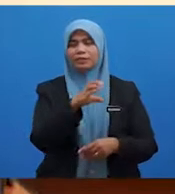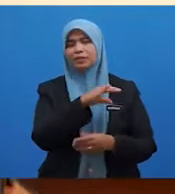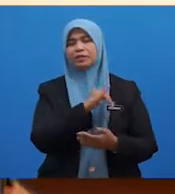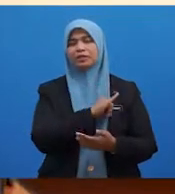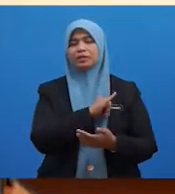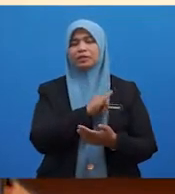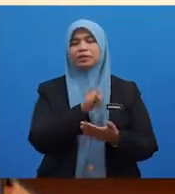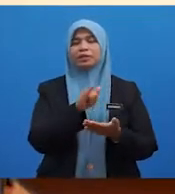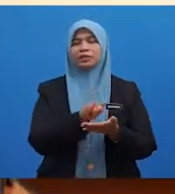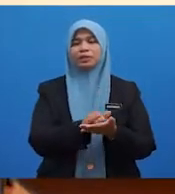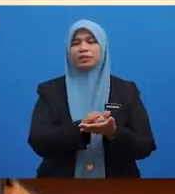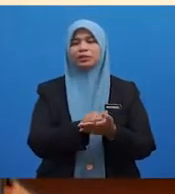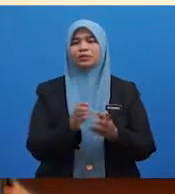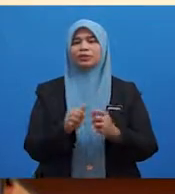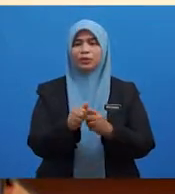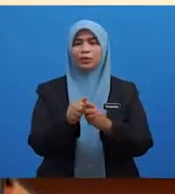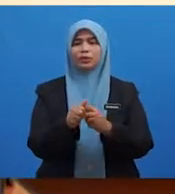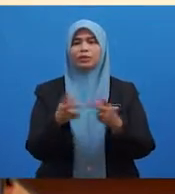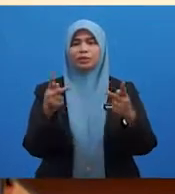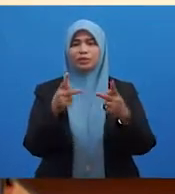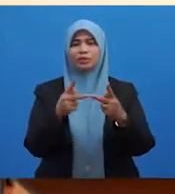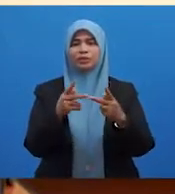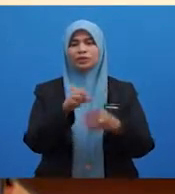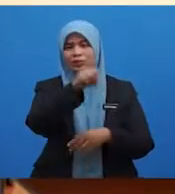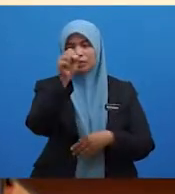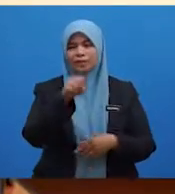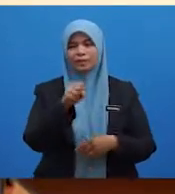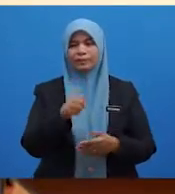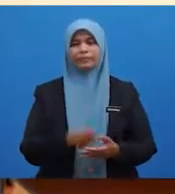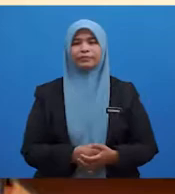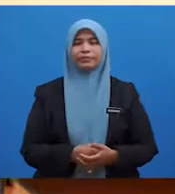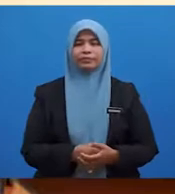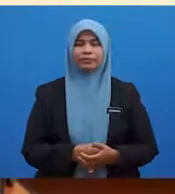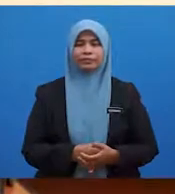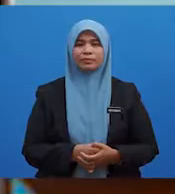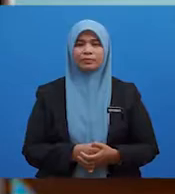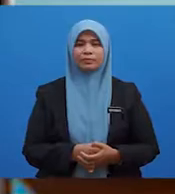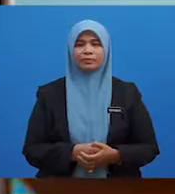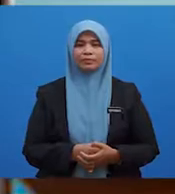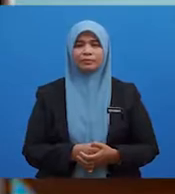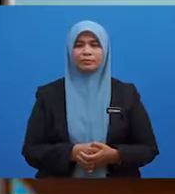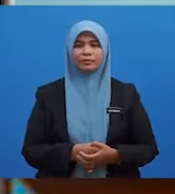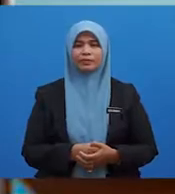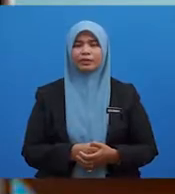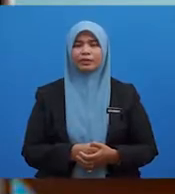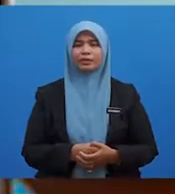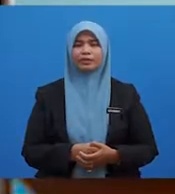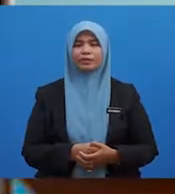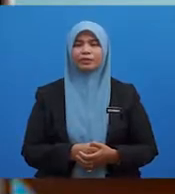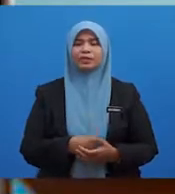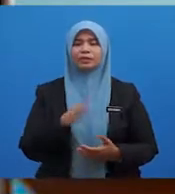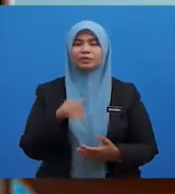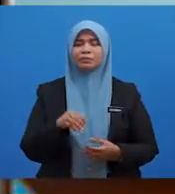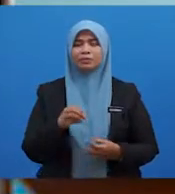tersebut mengikut kesesuaian soalan. Sebelum saya